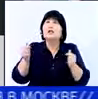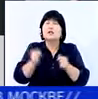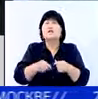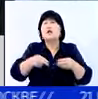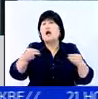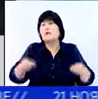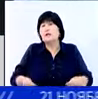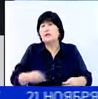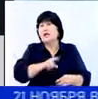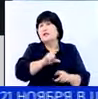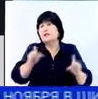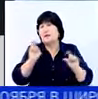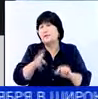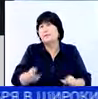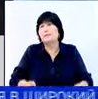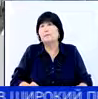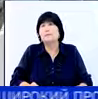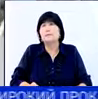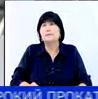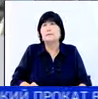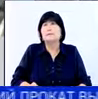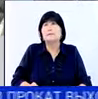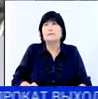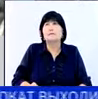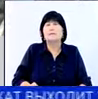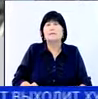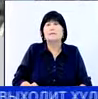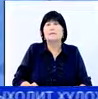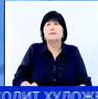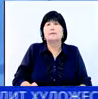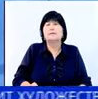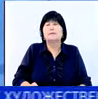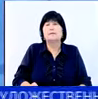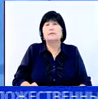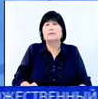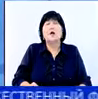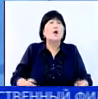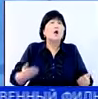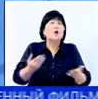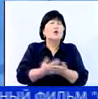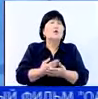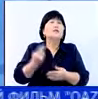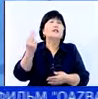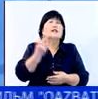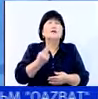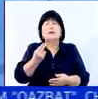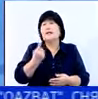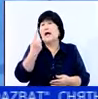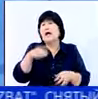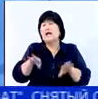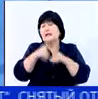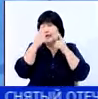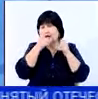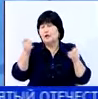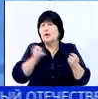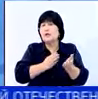ведомствам. Галымжан Жумназар, Бекболат Абденов, Тосна Сатпай, телеканал Кызылорда. Новости цифровизации. Единая